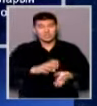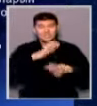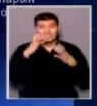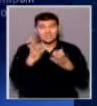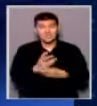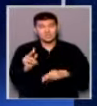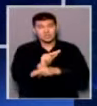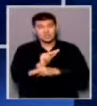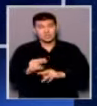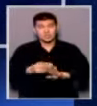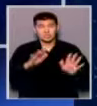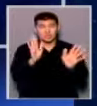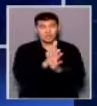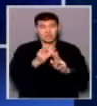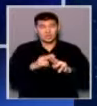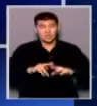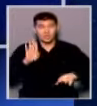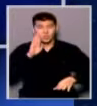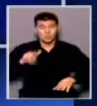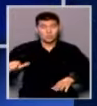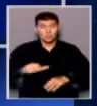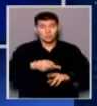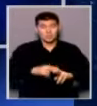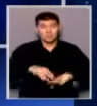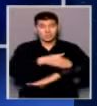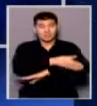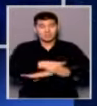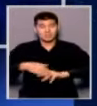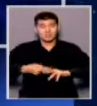и восстановлению экосистемы бассейна трансграничной реки Урал на